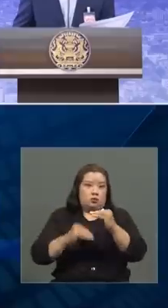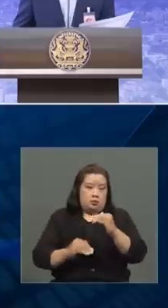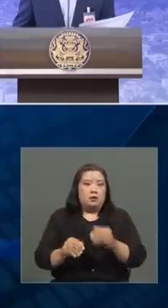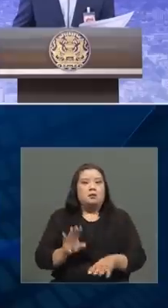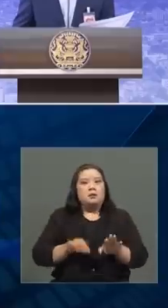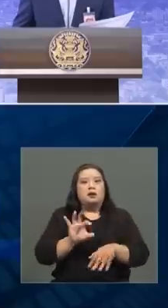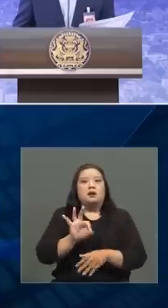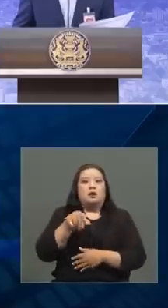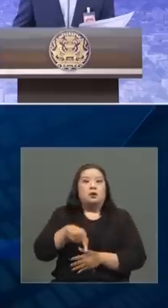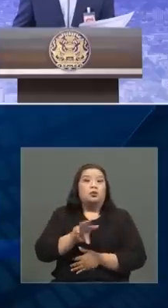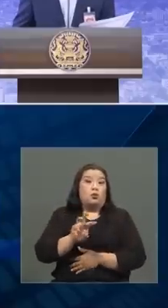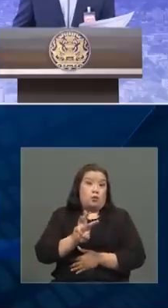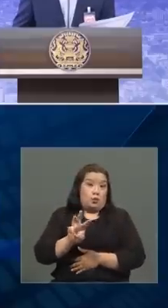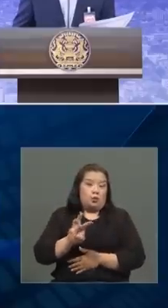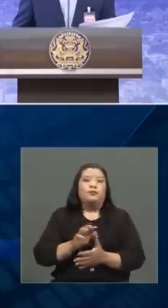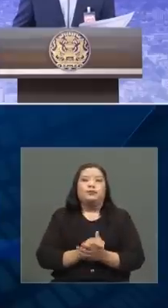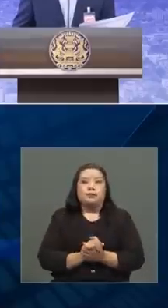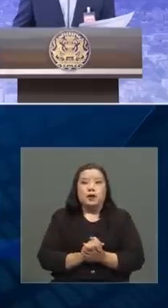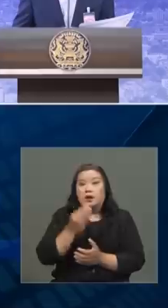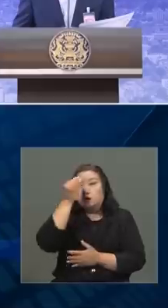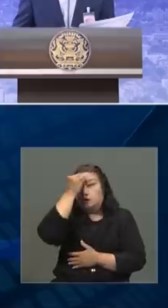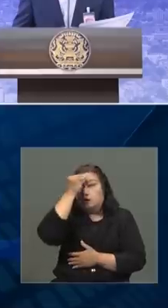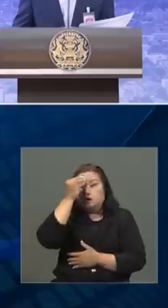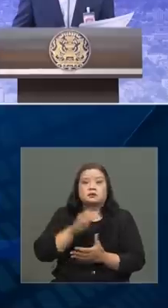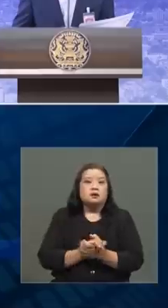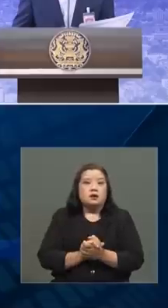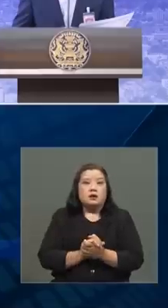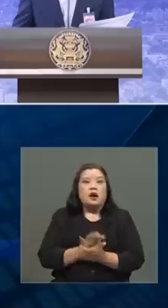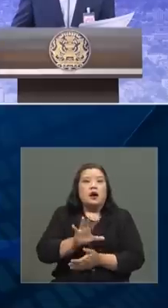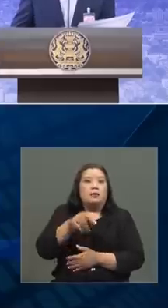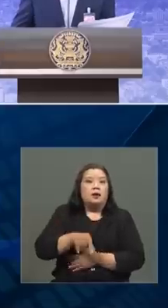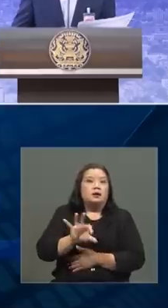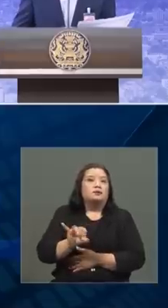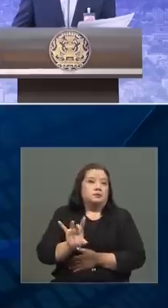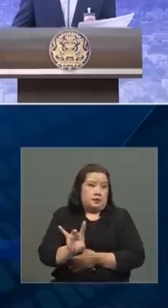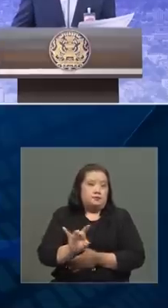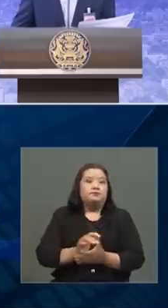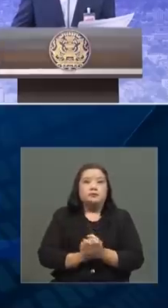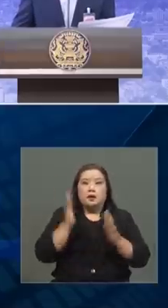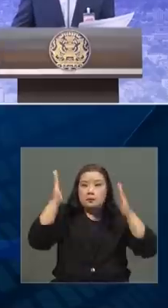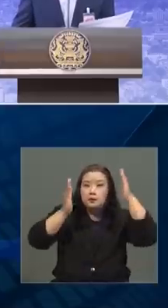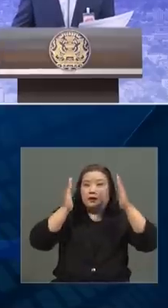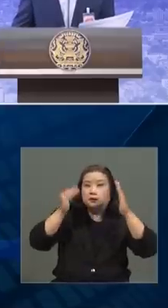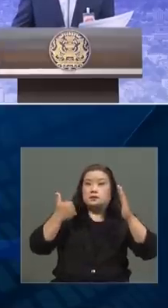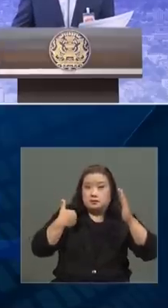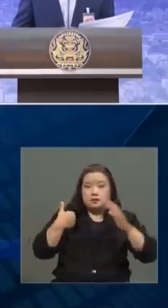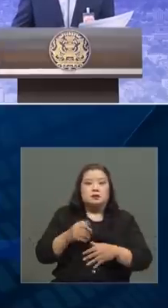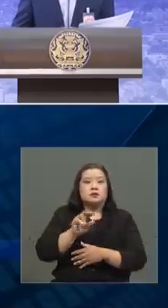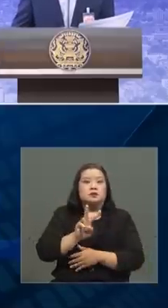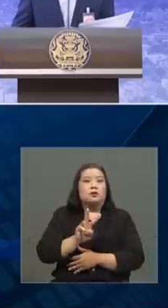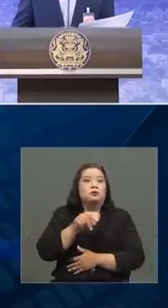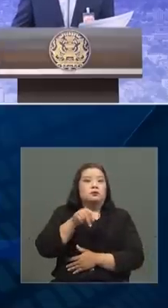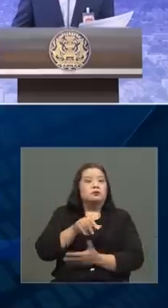9006นะครับแล้วก็ทางญี่ปุ่น 5,00098มาเลเซียแน่ก็ยัง 4หลักอยู่นะครับ2,000